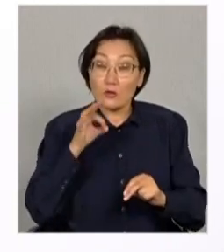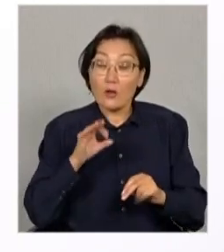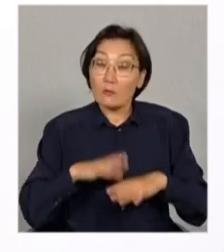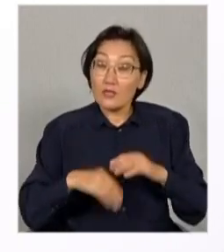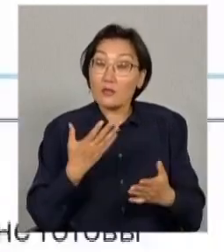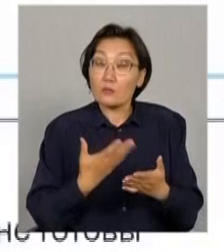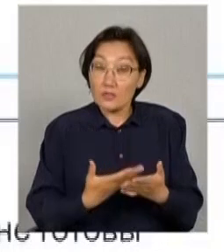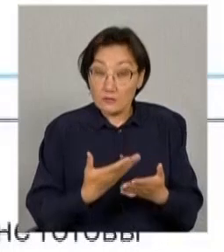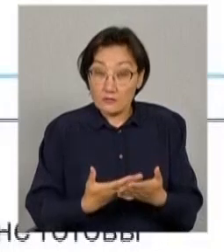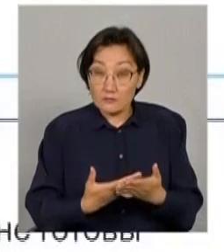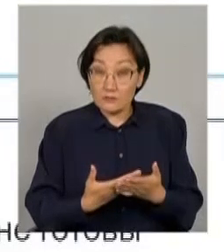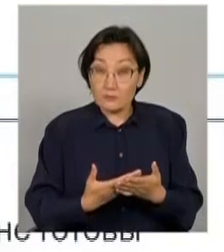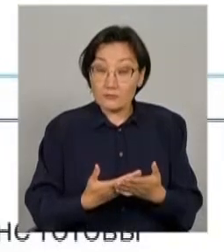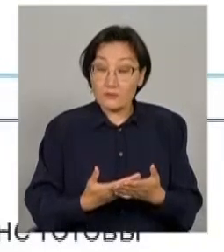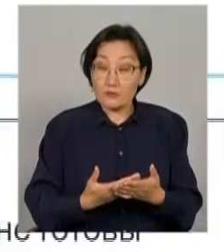көрсеткендей